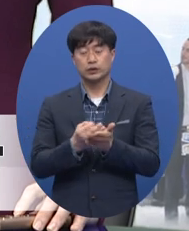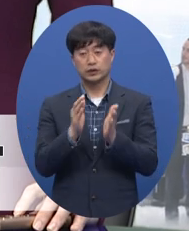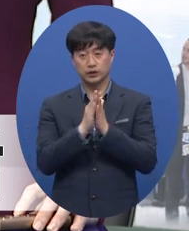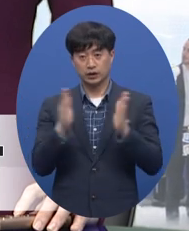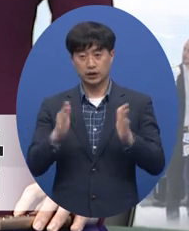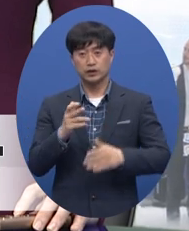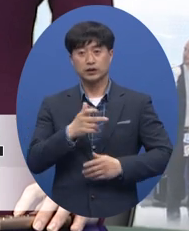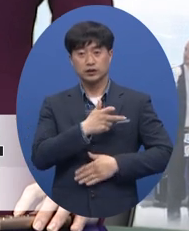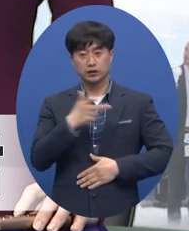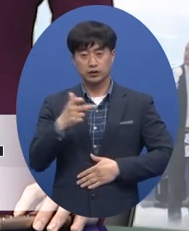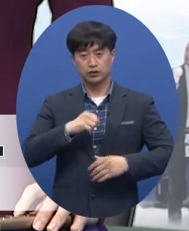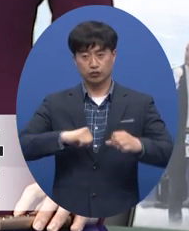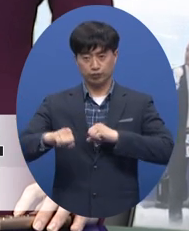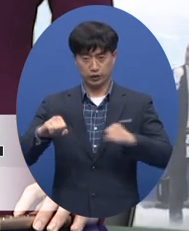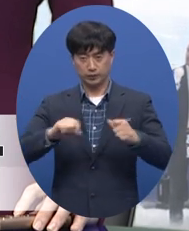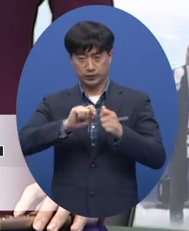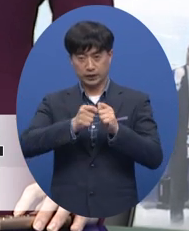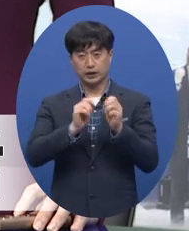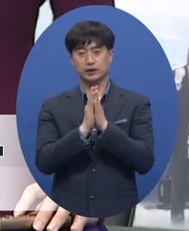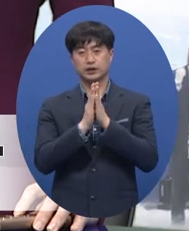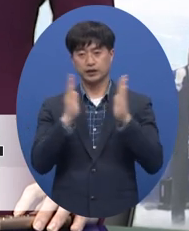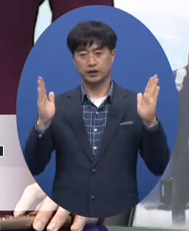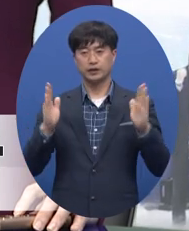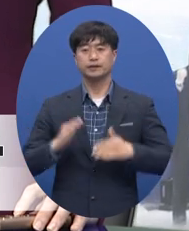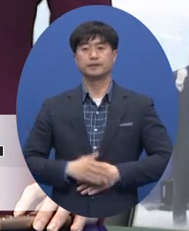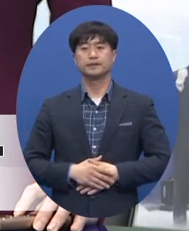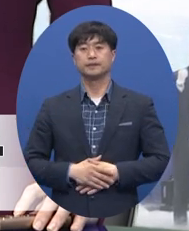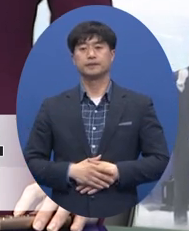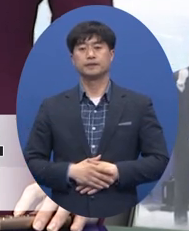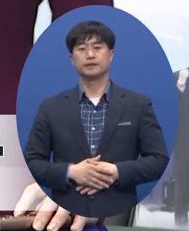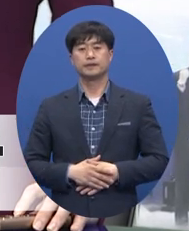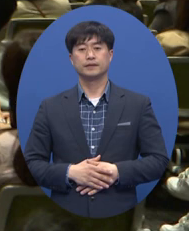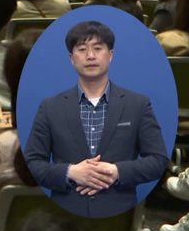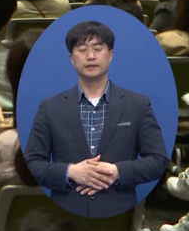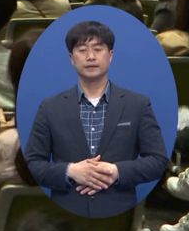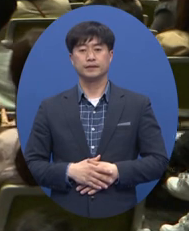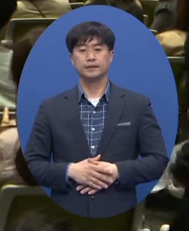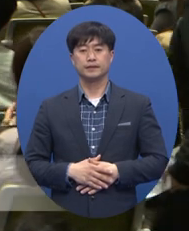도입해야 한다는 큰 움직임이 구체적으로 시작된 겁니다